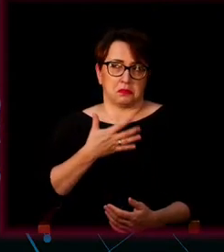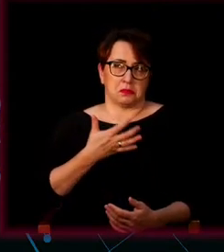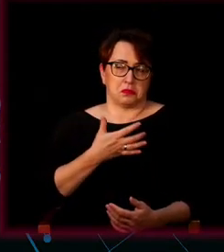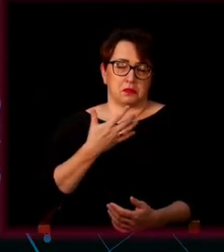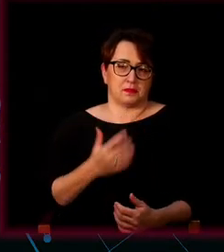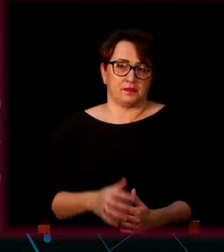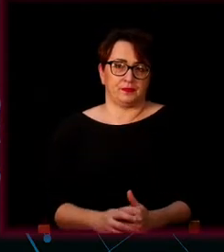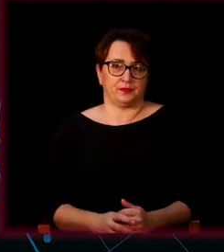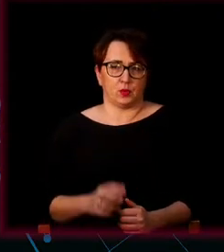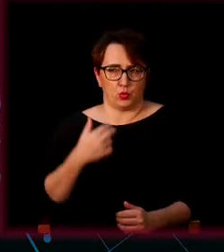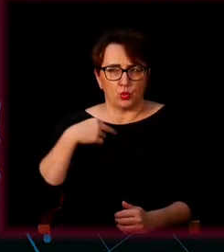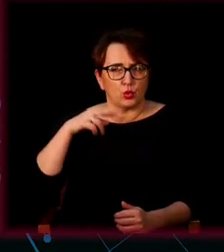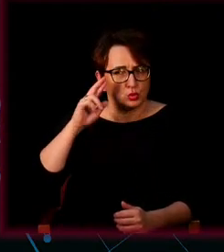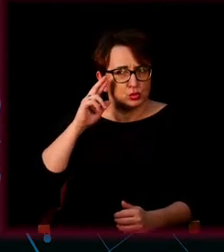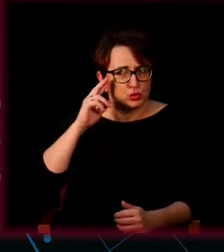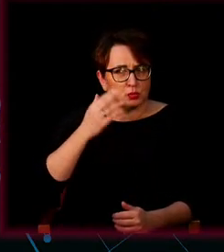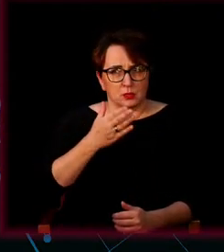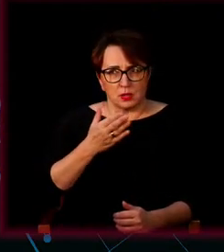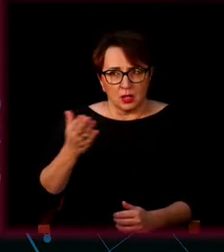się,